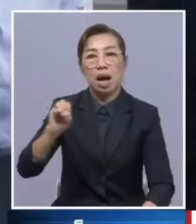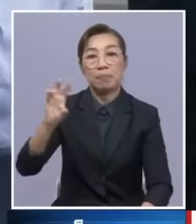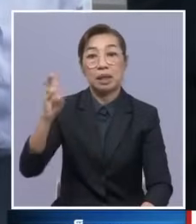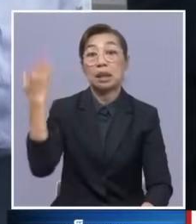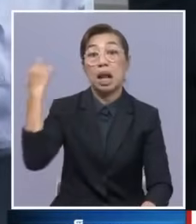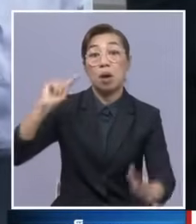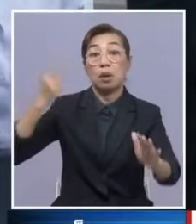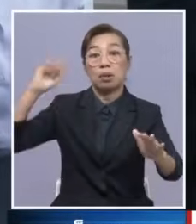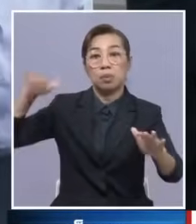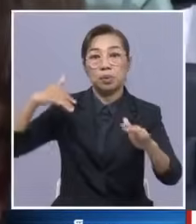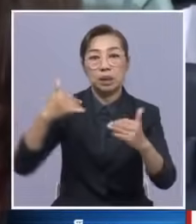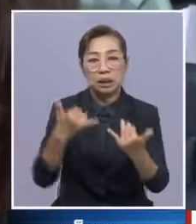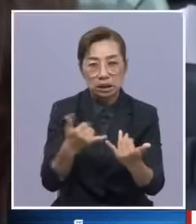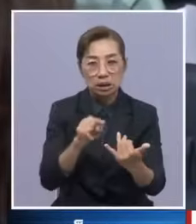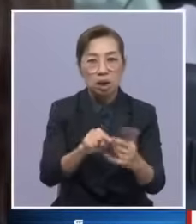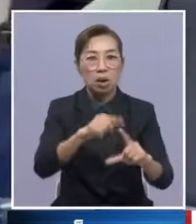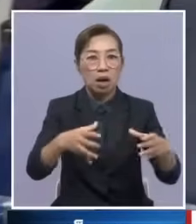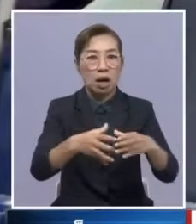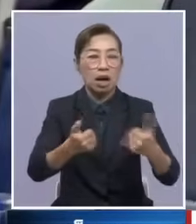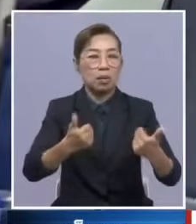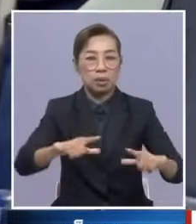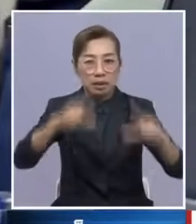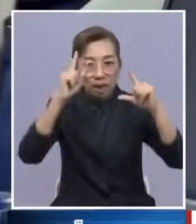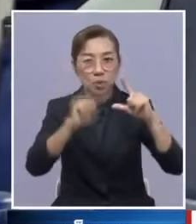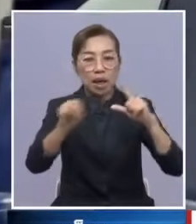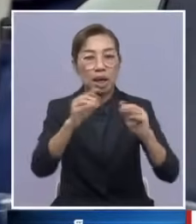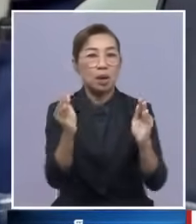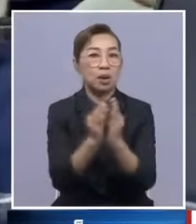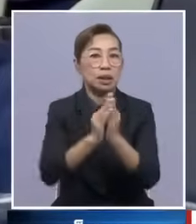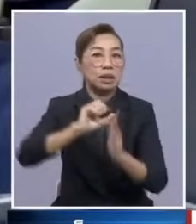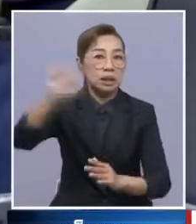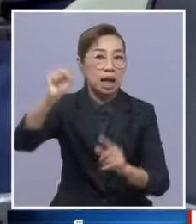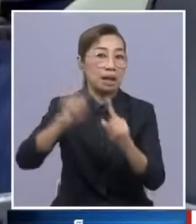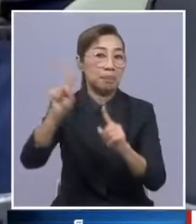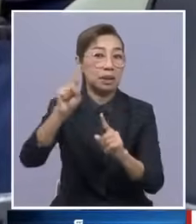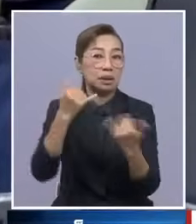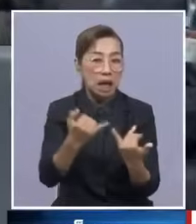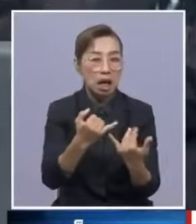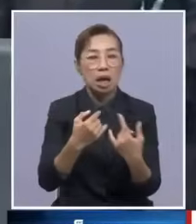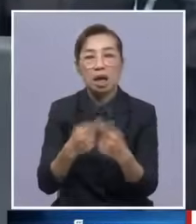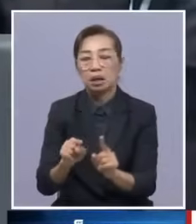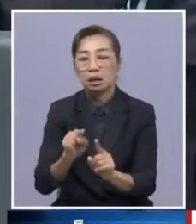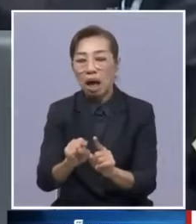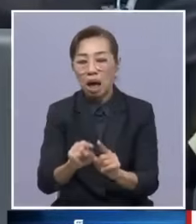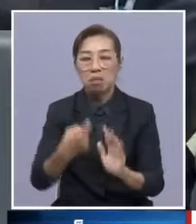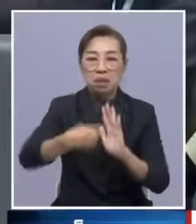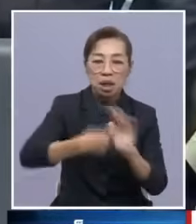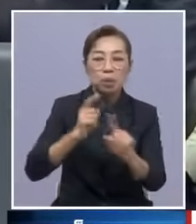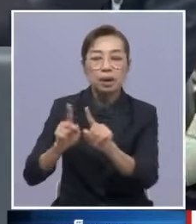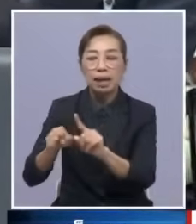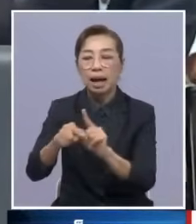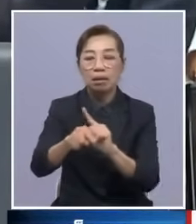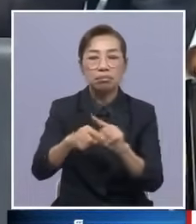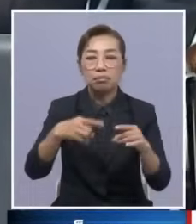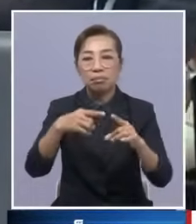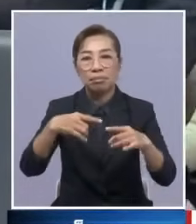าถึงจุดที่พีคที่สุดของพรรคก้าวไกลก็คือการชนะเลือกตั้งมาเป็นอันดับหนึ่งนะคะแต่ด้วยเงื่อนไขปัจจัยต่างๆก็ส่งผลให้พ